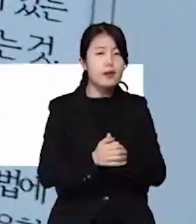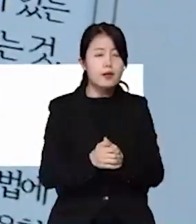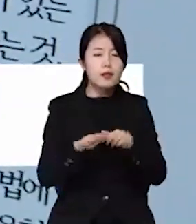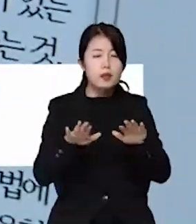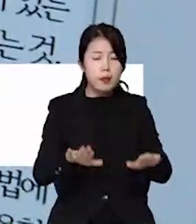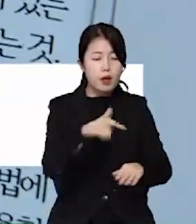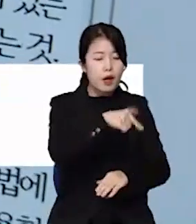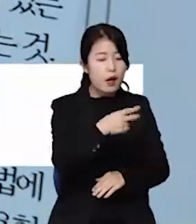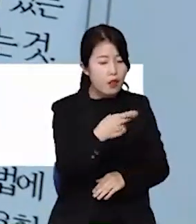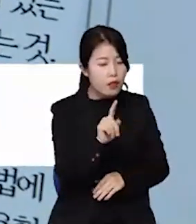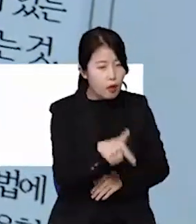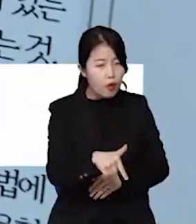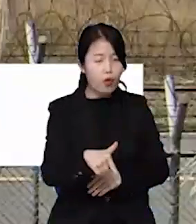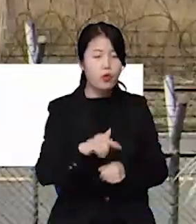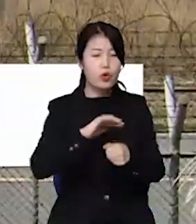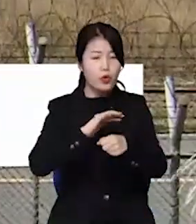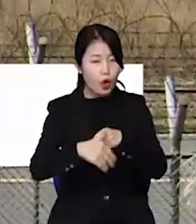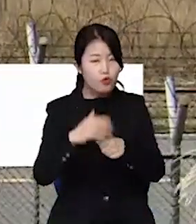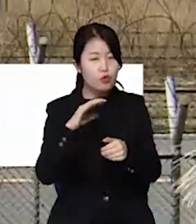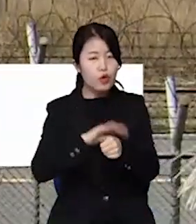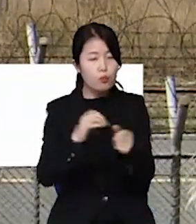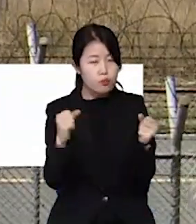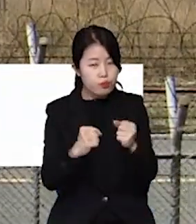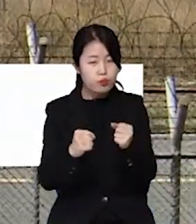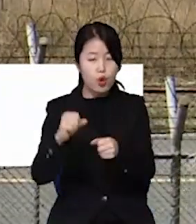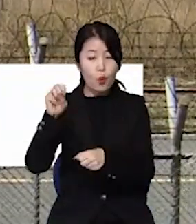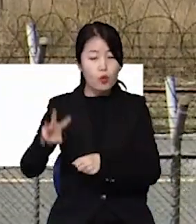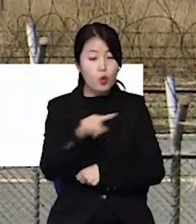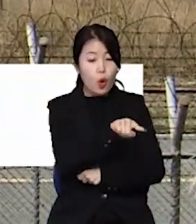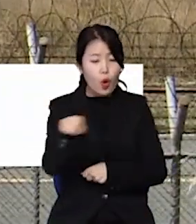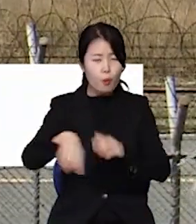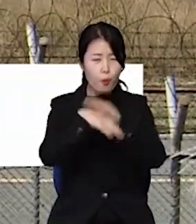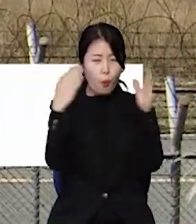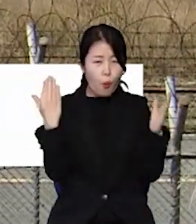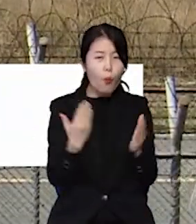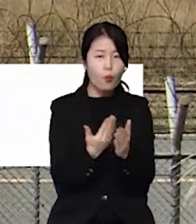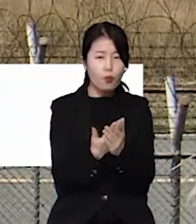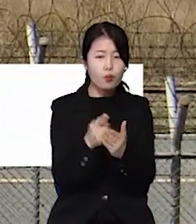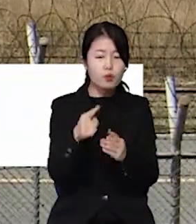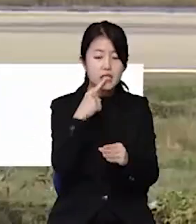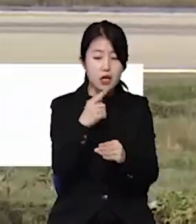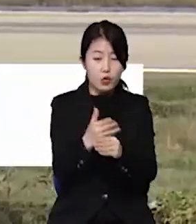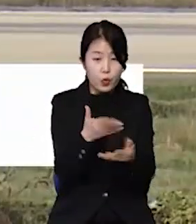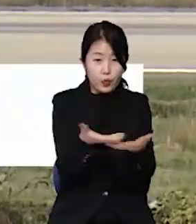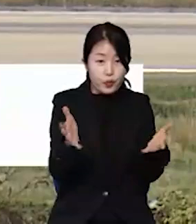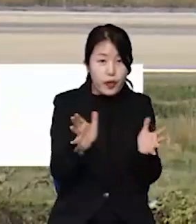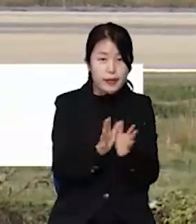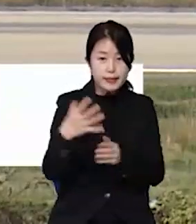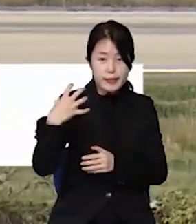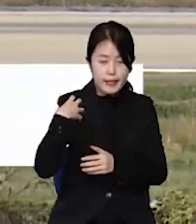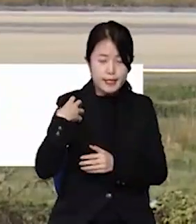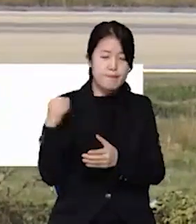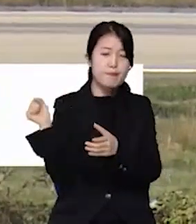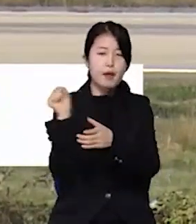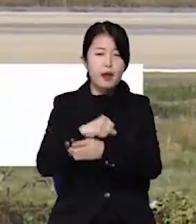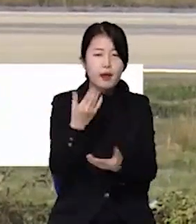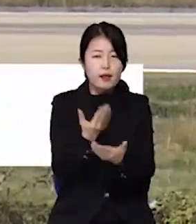대구경북신공항, 광주군공항이 민주당이라는 제1당에 의해 잘 통과되고 있다는 확신을 국민에게 달라고